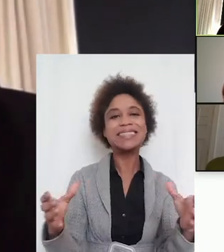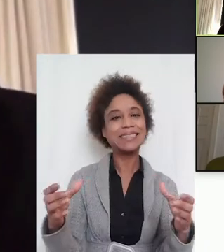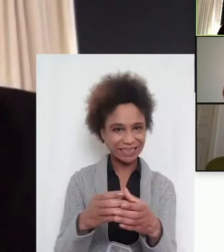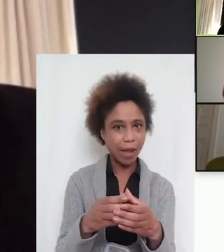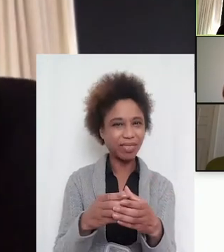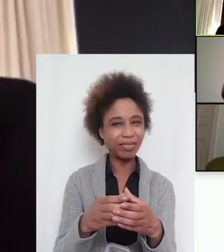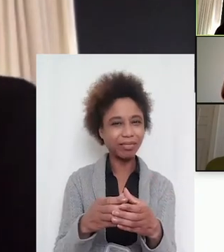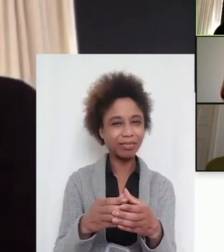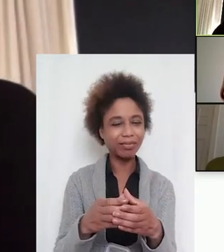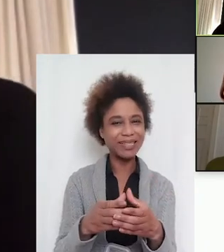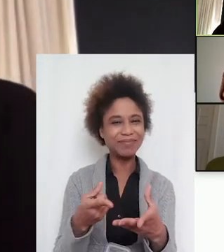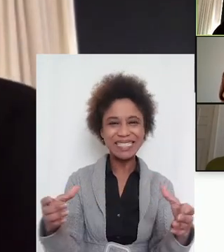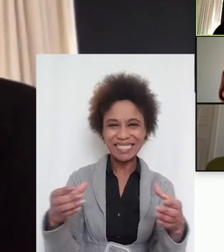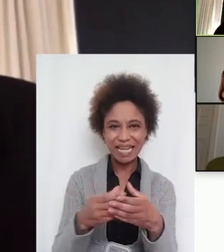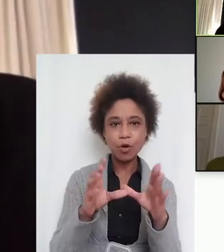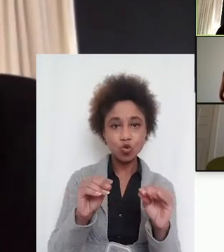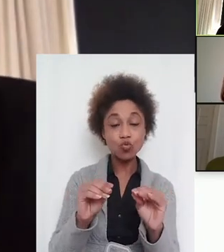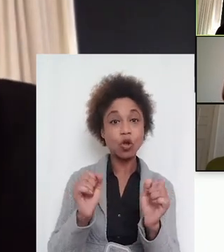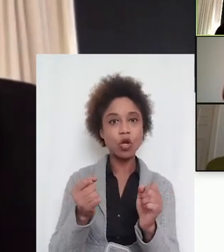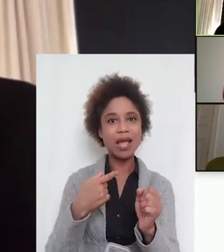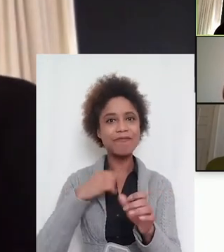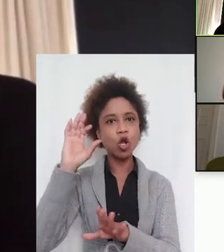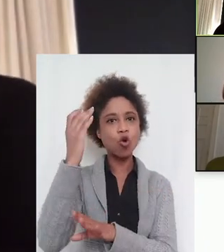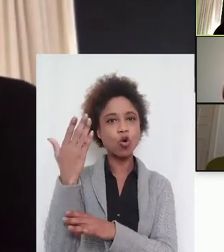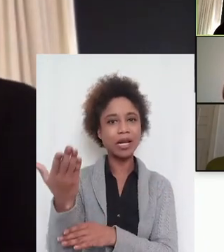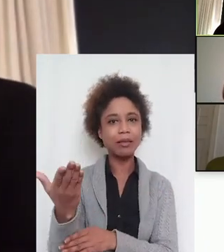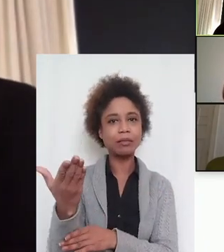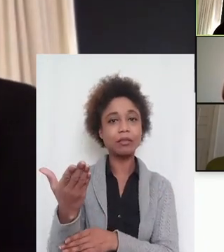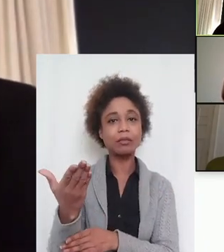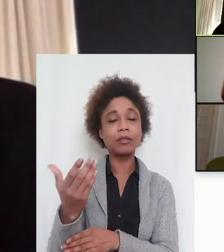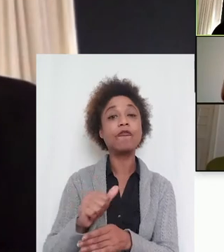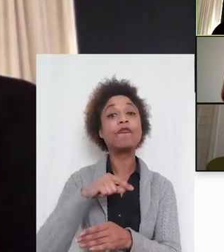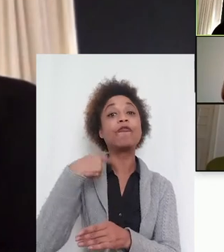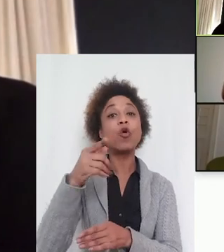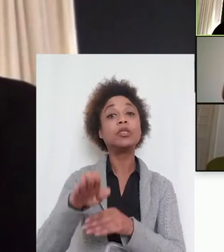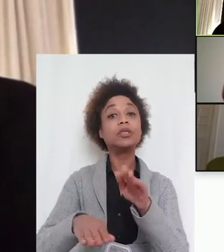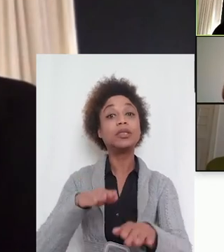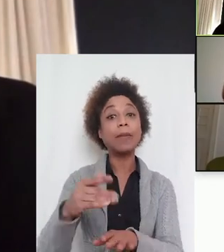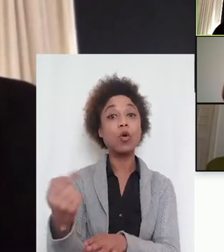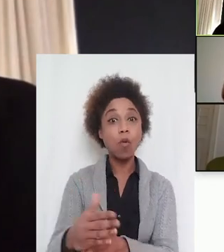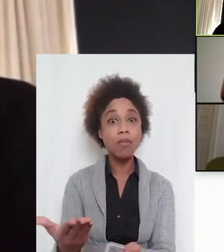door dat samen te doen, dan kun je echt concreet tot vervolgstappen komen. En